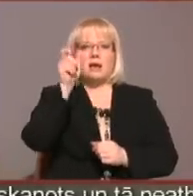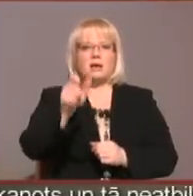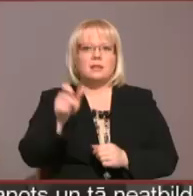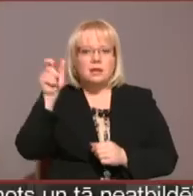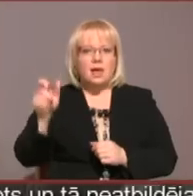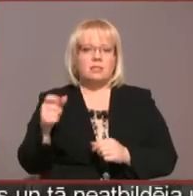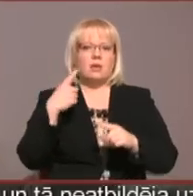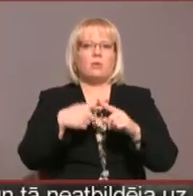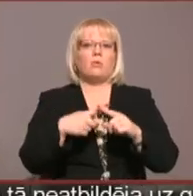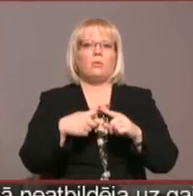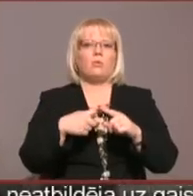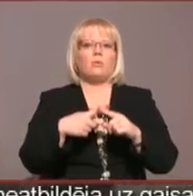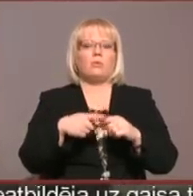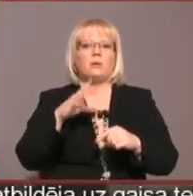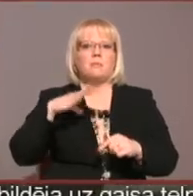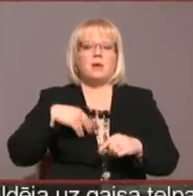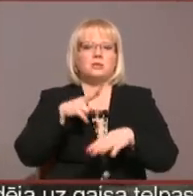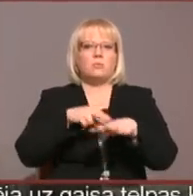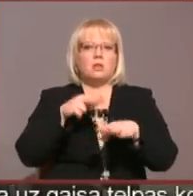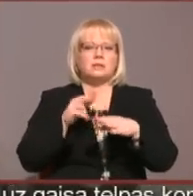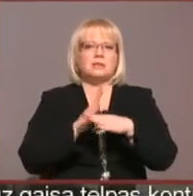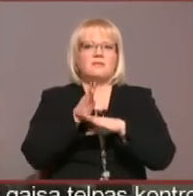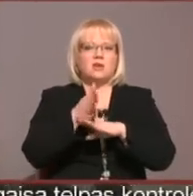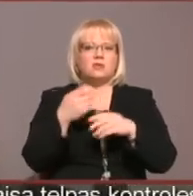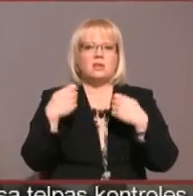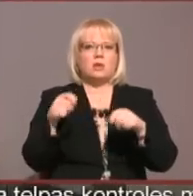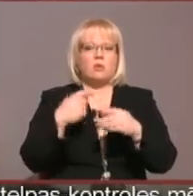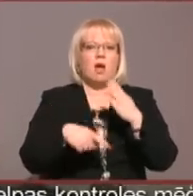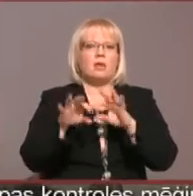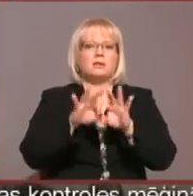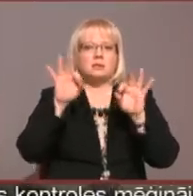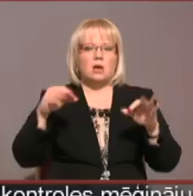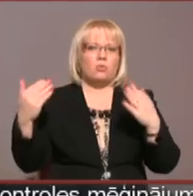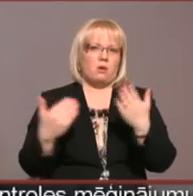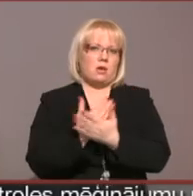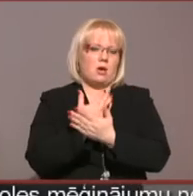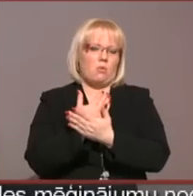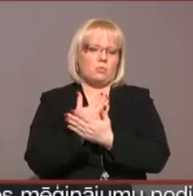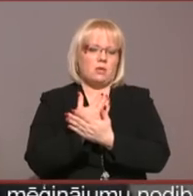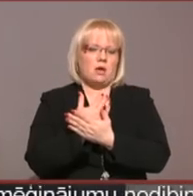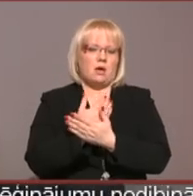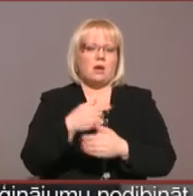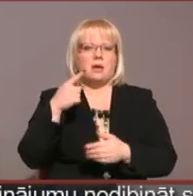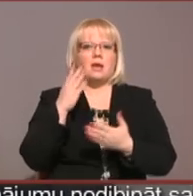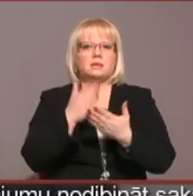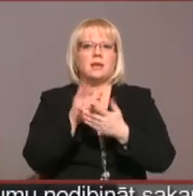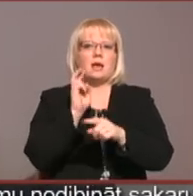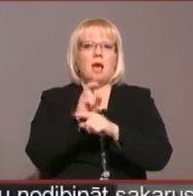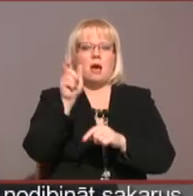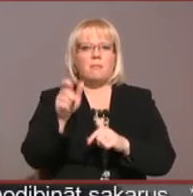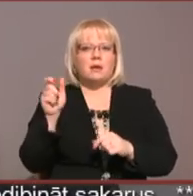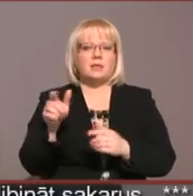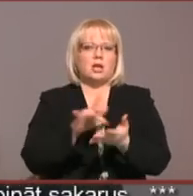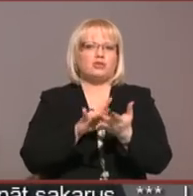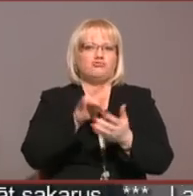bodītei netrūkstot, un jau pavisam drīz pēc policijas viesošanas tirgošanās atsākoties no jauna. Kas šeit ir tie apmeklētāji